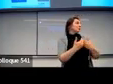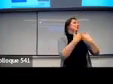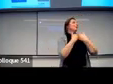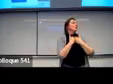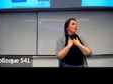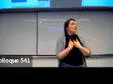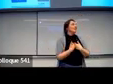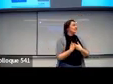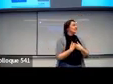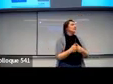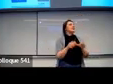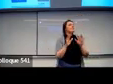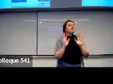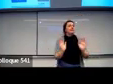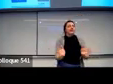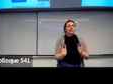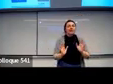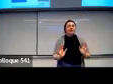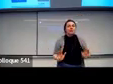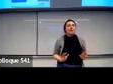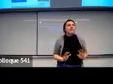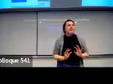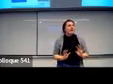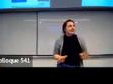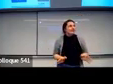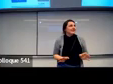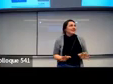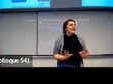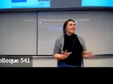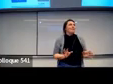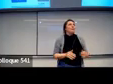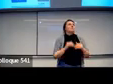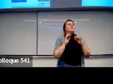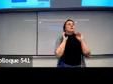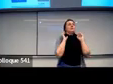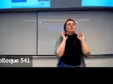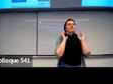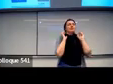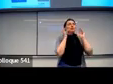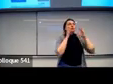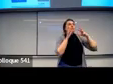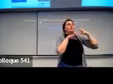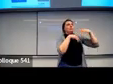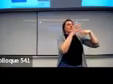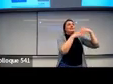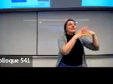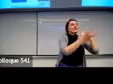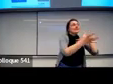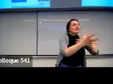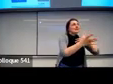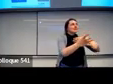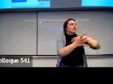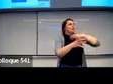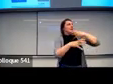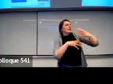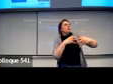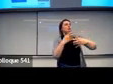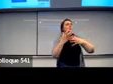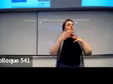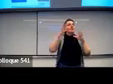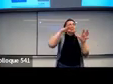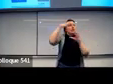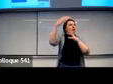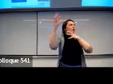là-dessus parce que ce qu'on nous a demandé, c'est écrivez vraiment, là, dans le fond, faites juste comme trouver des articles, vous